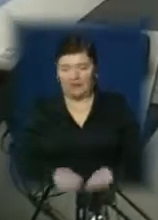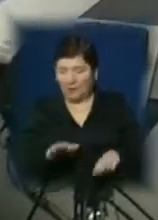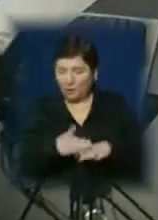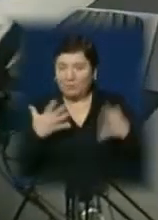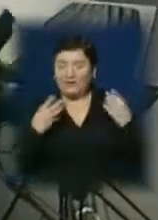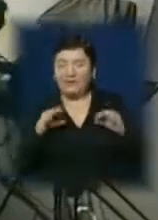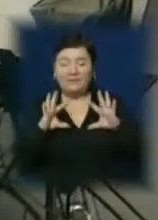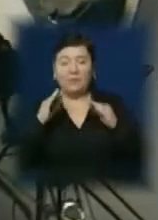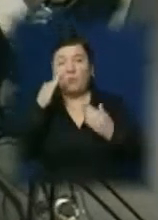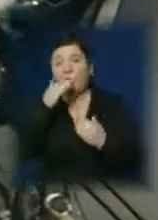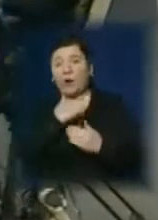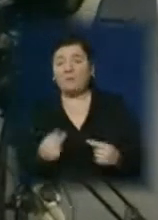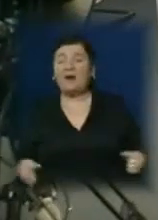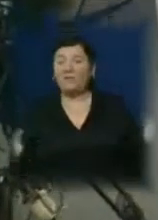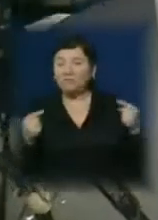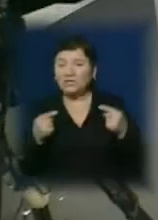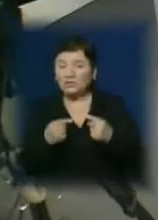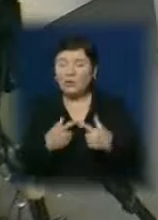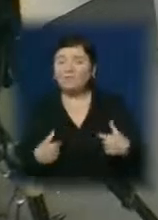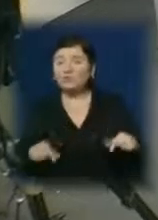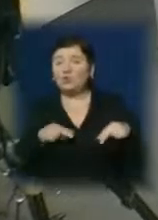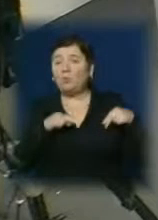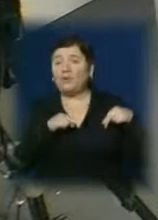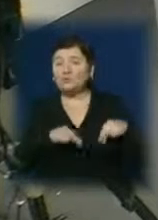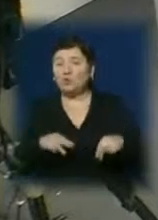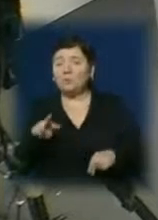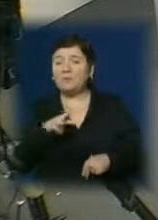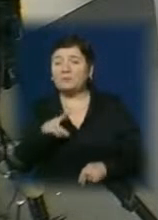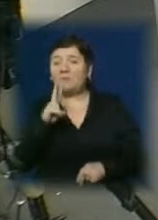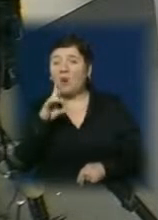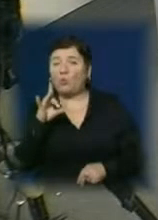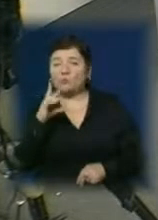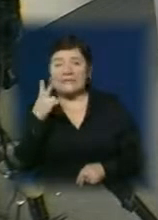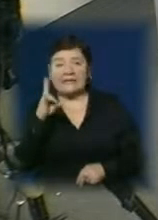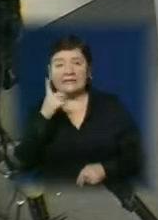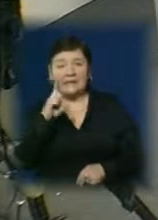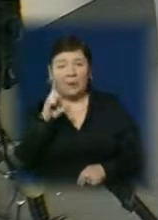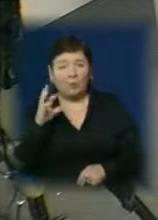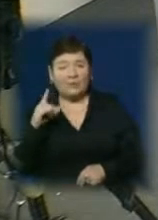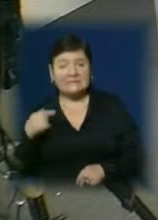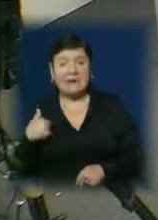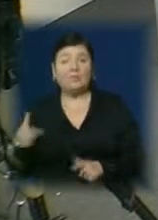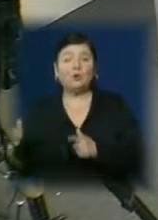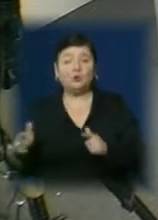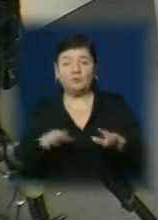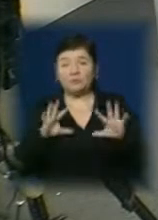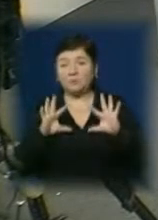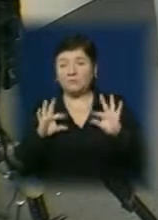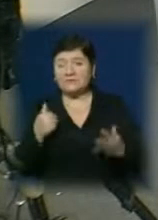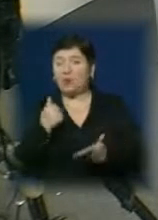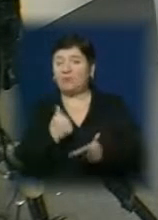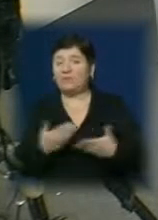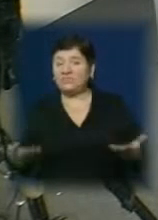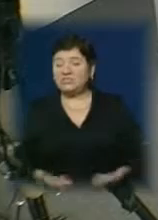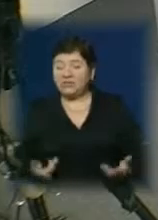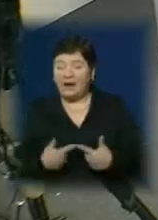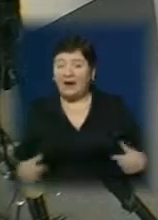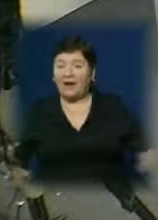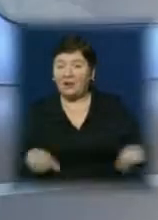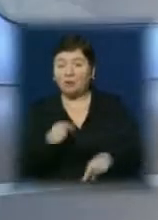Доброго дня! В ефірі інформаційна програма «Вчасно». В студії для вас працюють Мирослава Куруц та Наталія Булеця. Ми вже готові розповісти про головне із життя краю